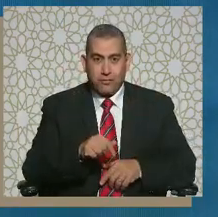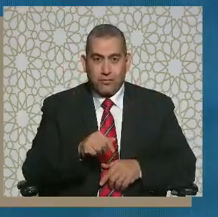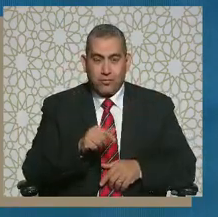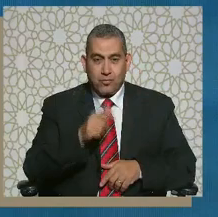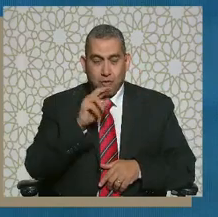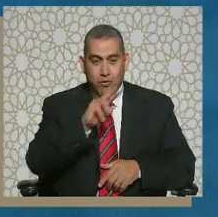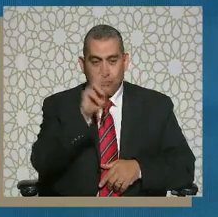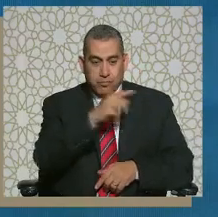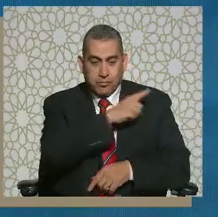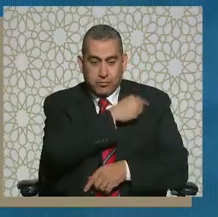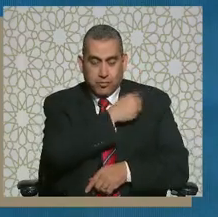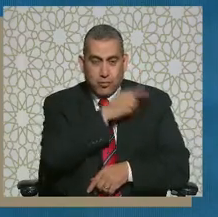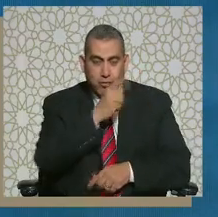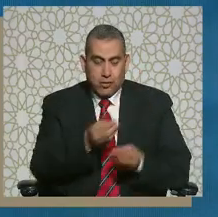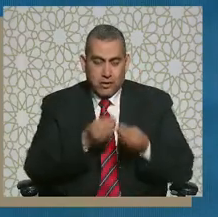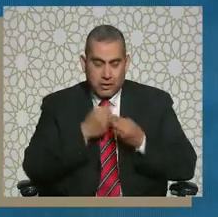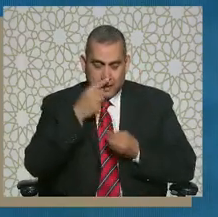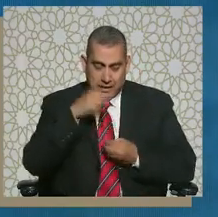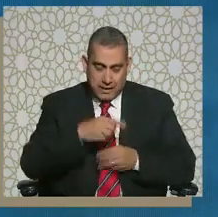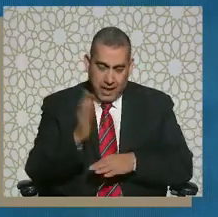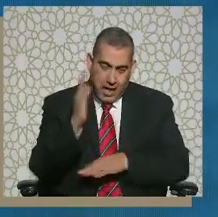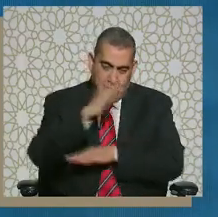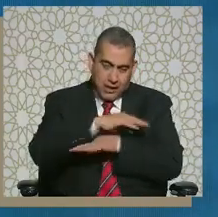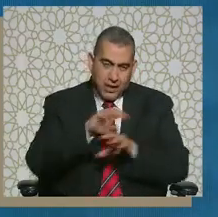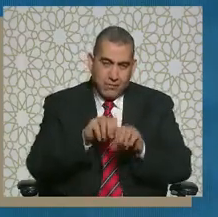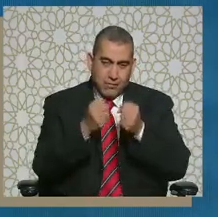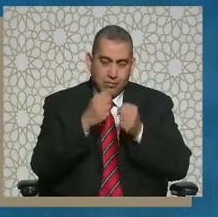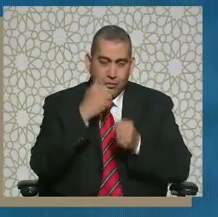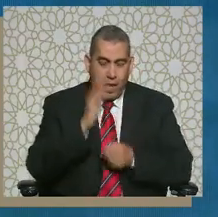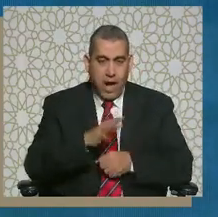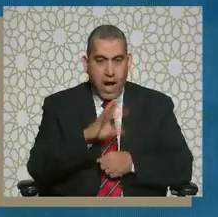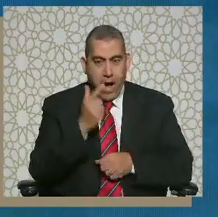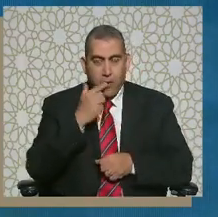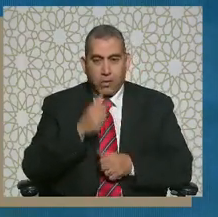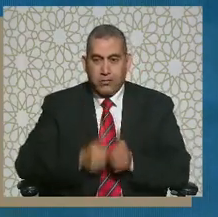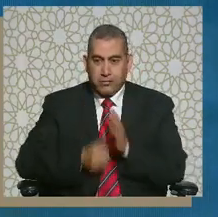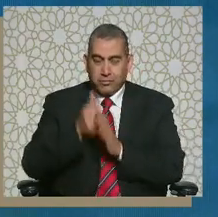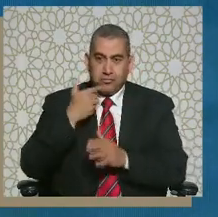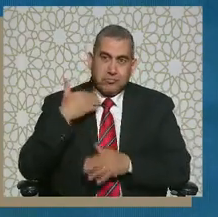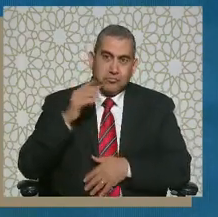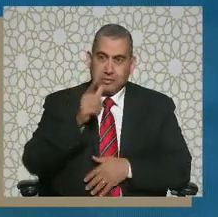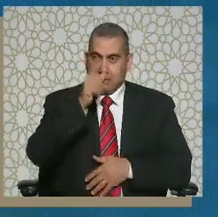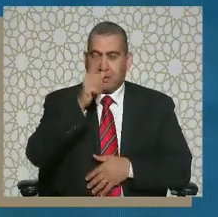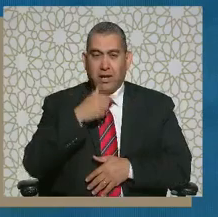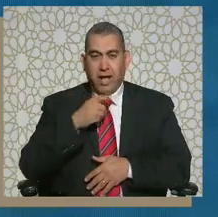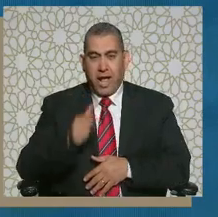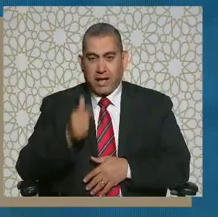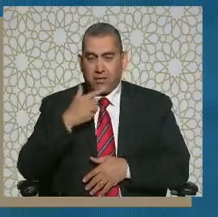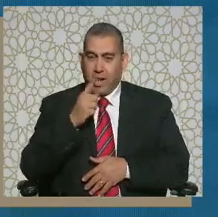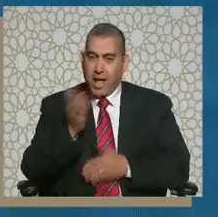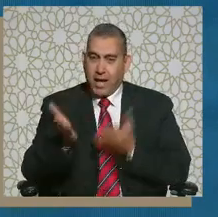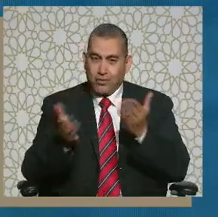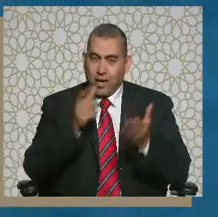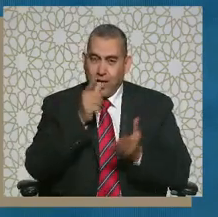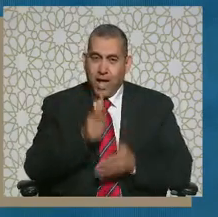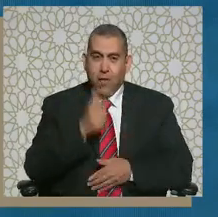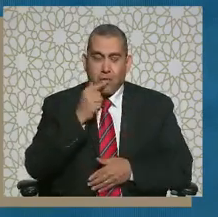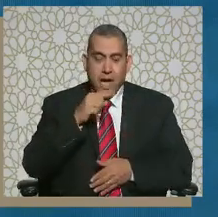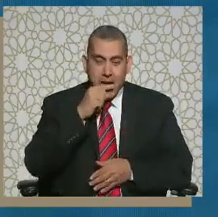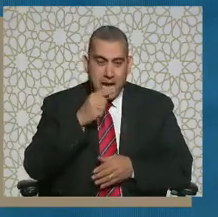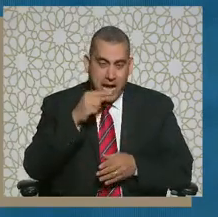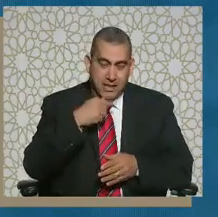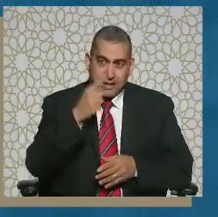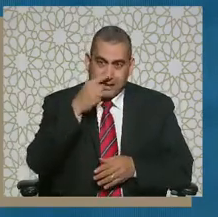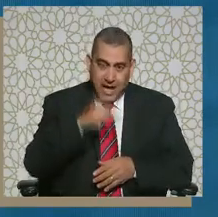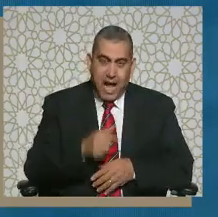معصيه او رثت ذلا وانكسارا خير من طاعه او رثت عزا واستكبارا وعشان كده لما انت تعيش